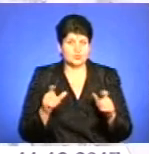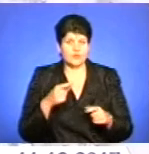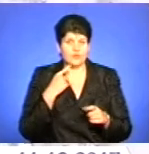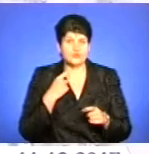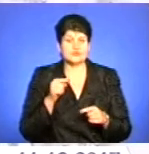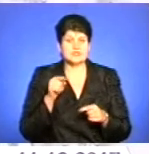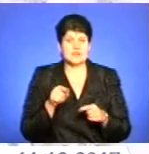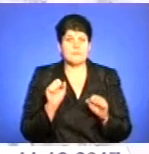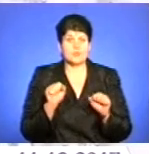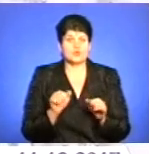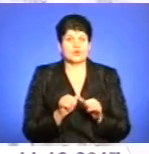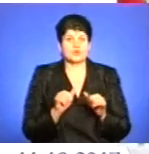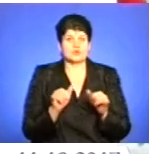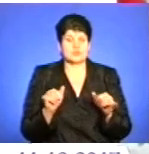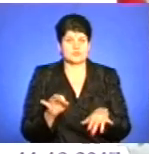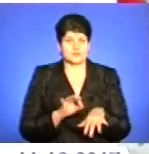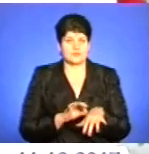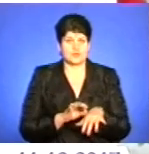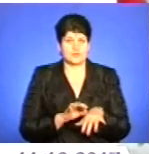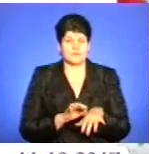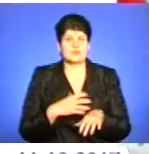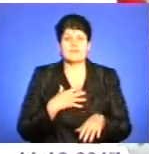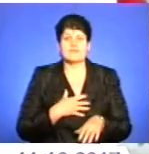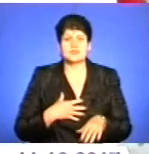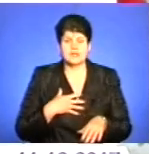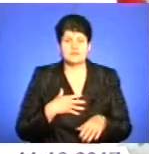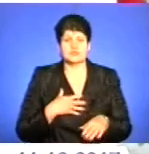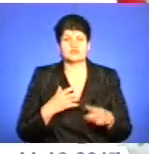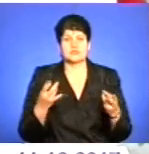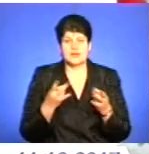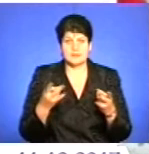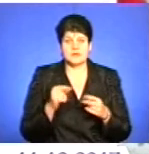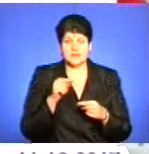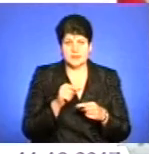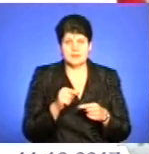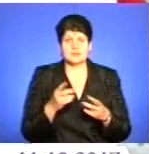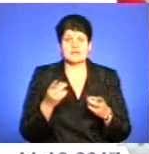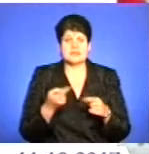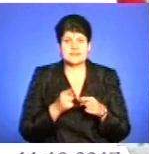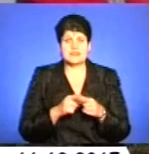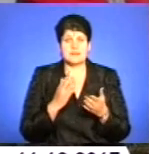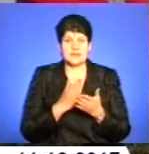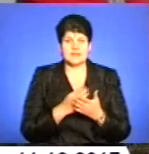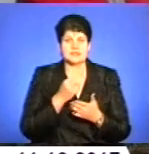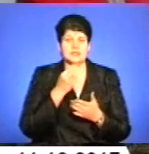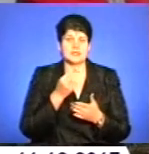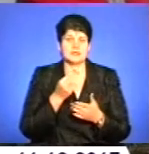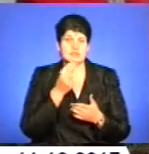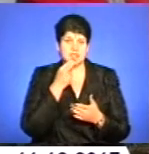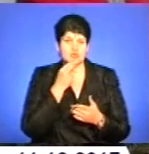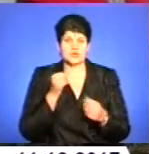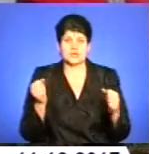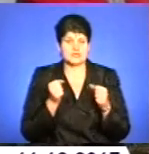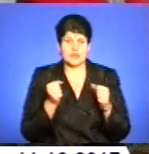чином можна поширити цю хворобу. Найважливіше, що потрібно для цих птахів взимку – мати їжу і не замерзнути. Тому небайдужі